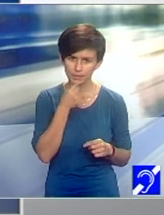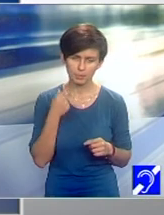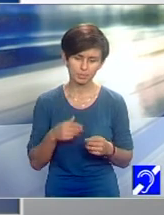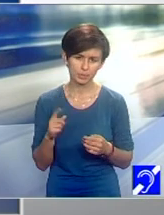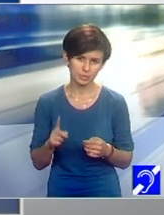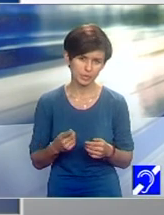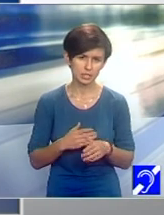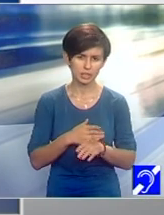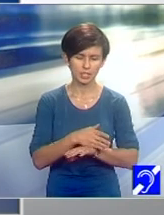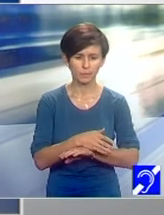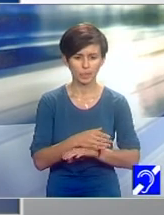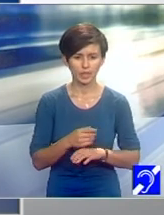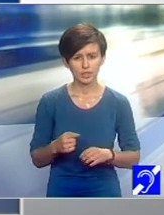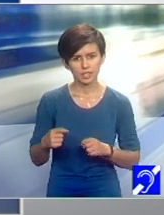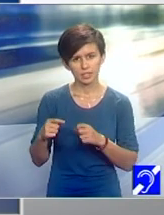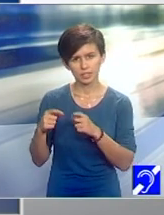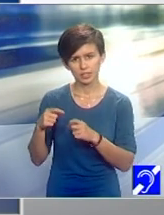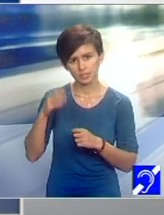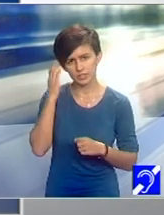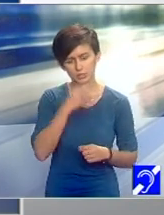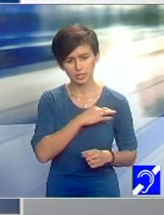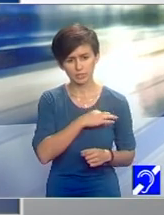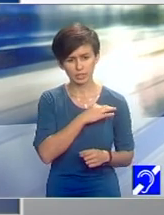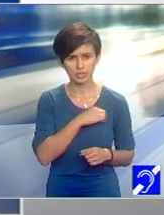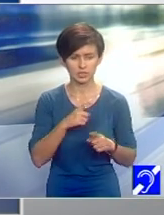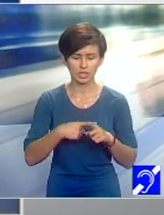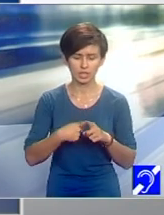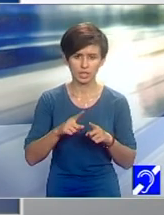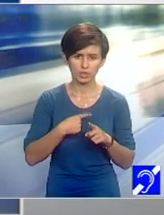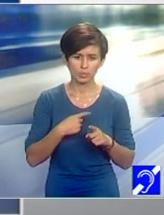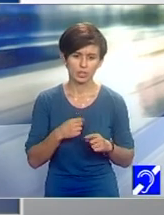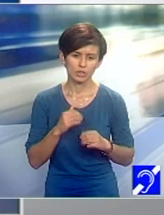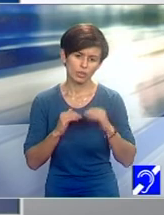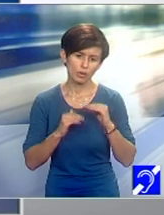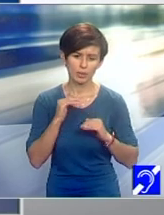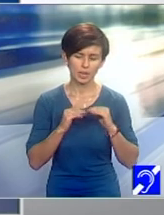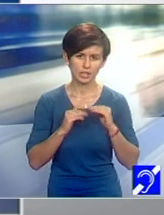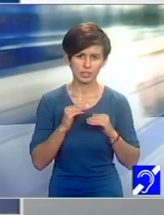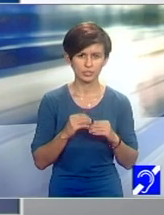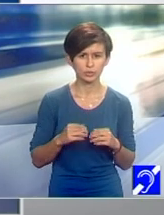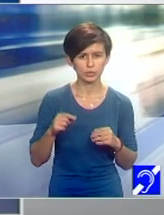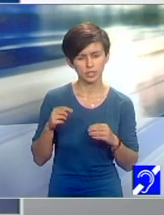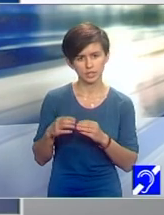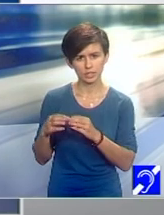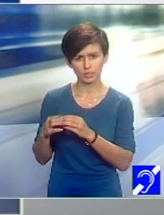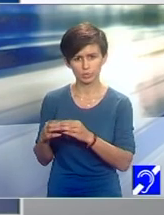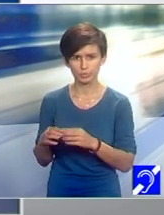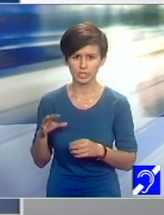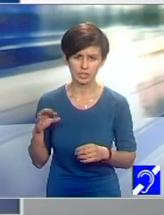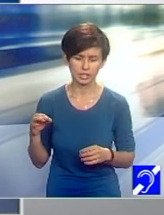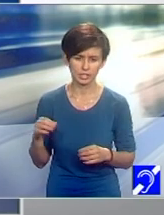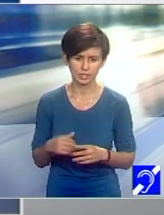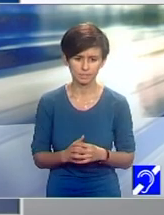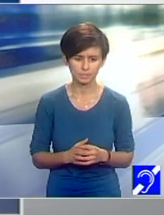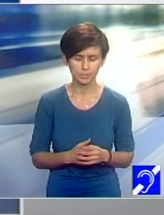superior al tinerilor romi, comparativ cu tinerii majoritari sau proveniți din rândul altor minorități. Abia peste câțiva ani,